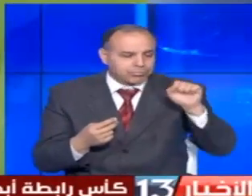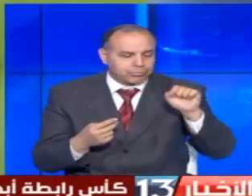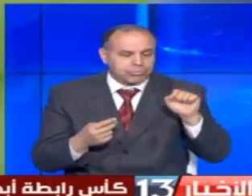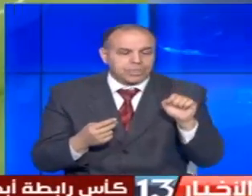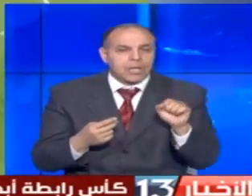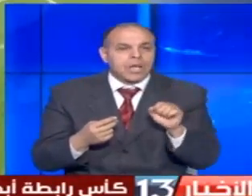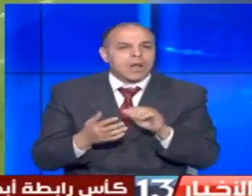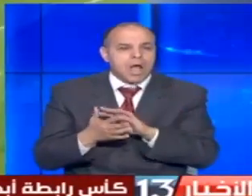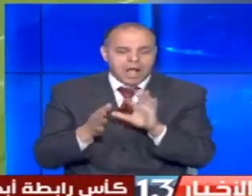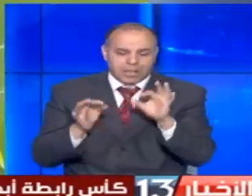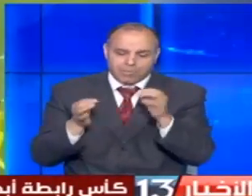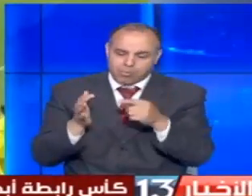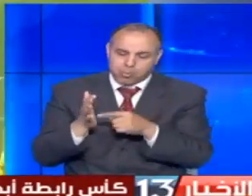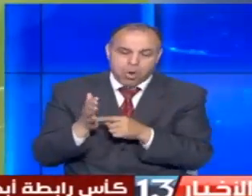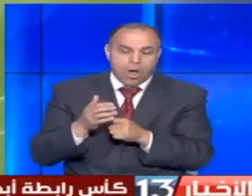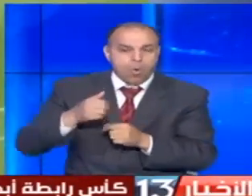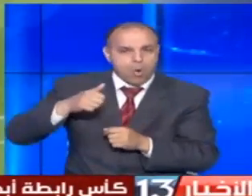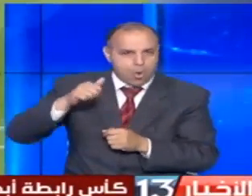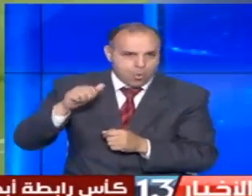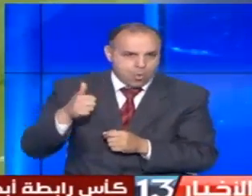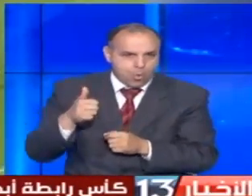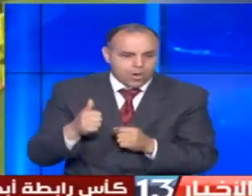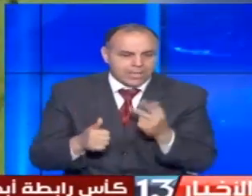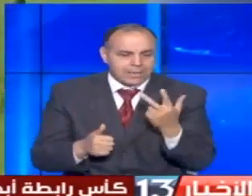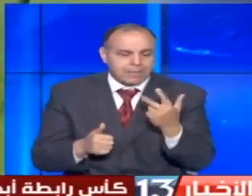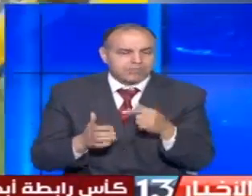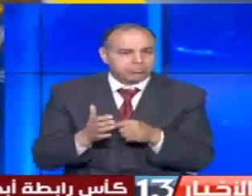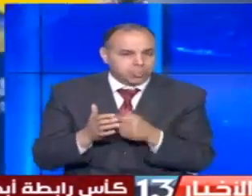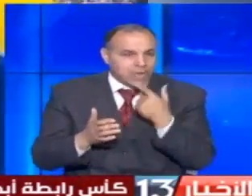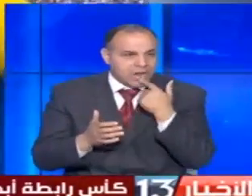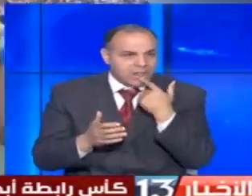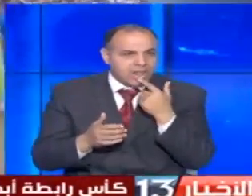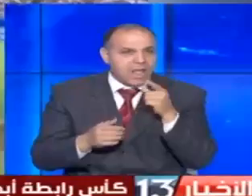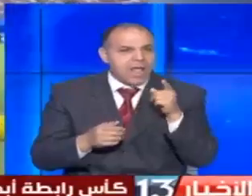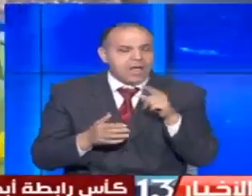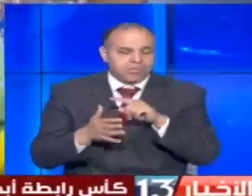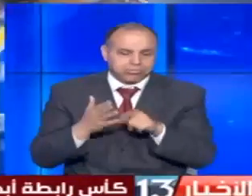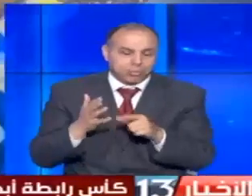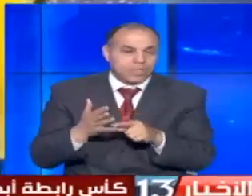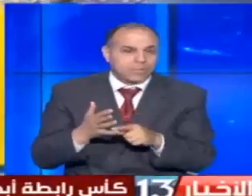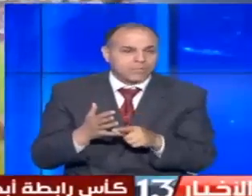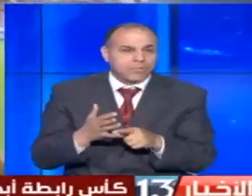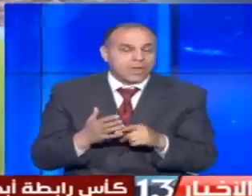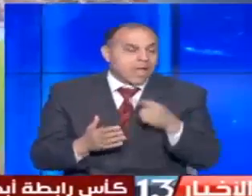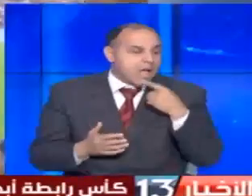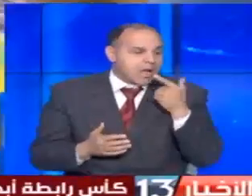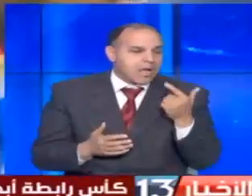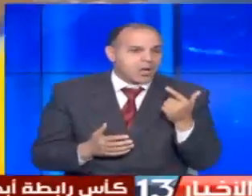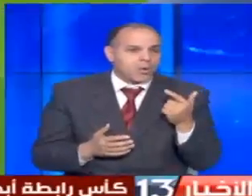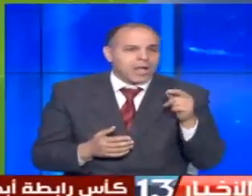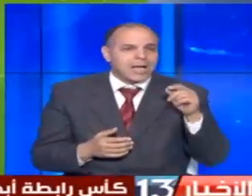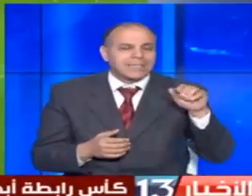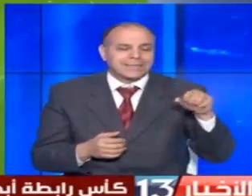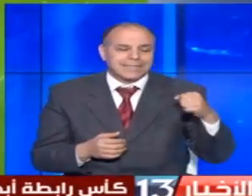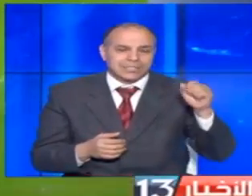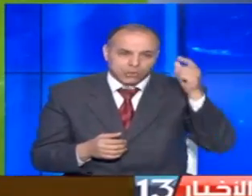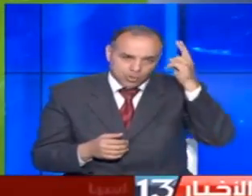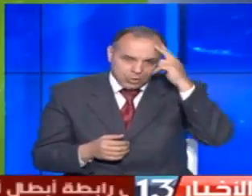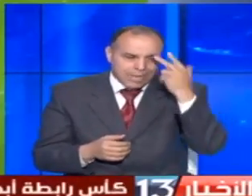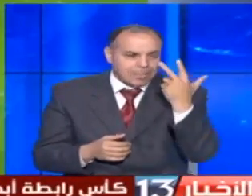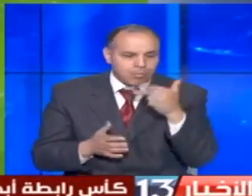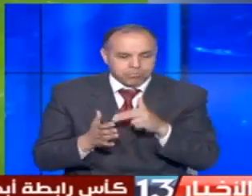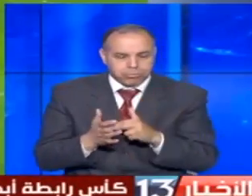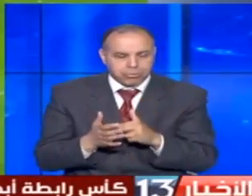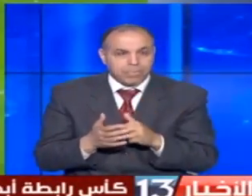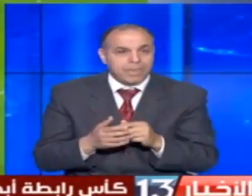رصيده الى ع نقاط في الصداره مقابل ثلاث الوصل متذيل الترتيب في المقابل عاد النصر السعودي بالنقاط الثلاث من